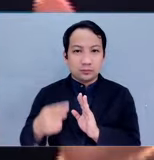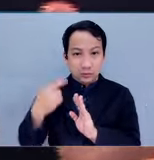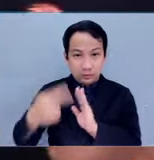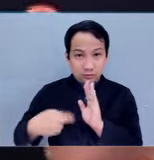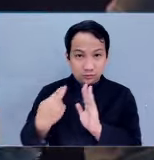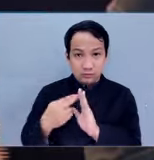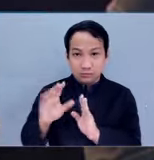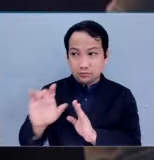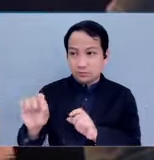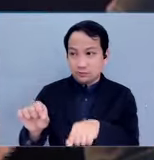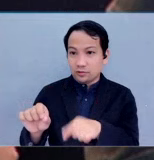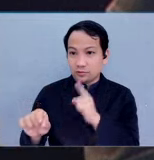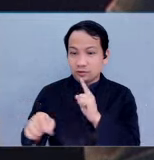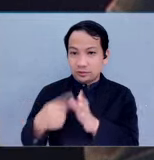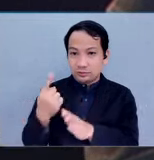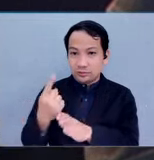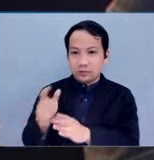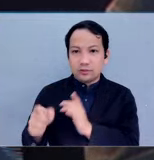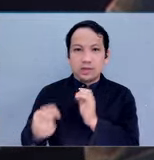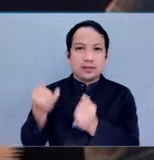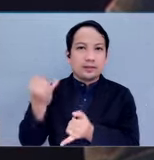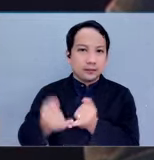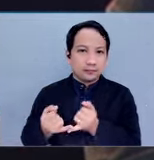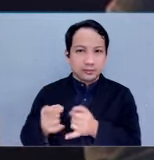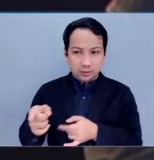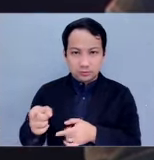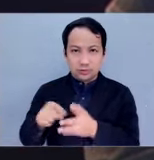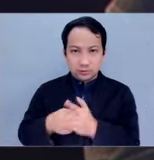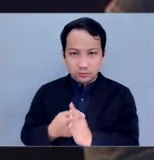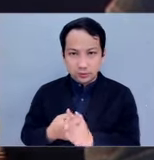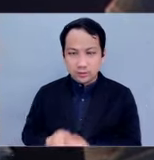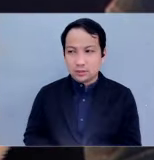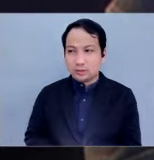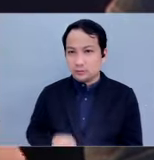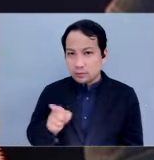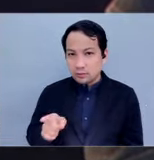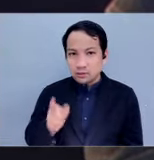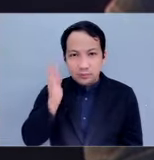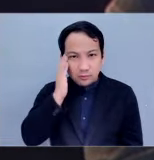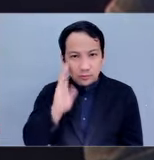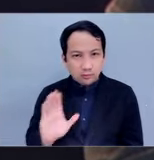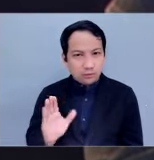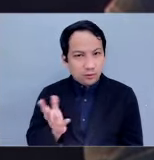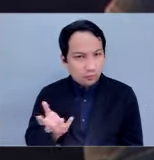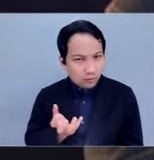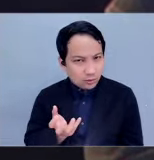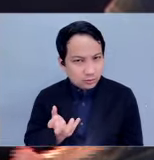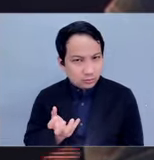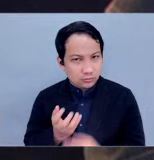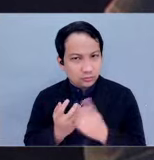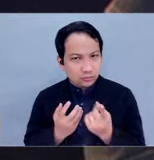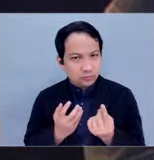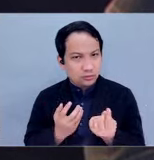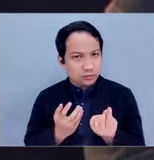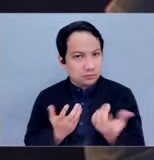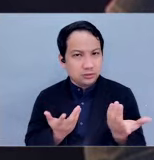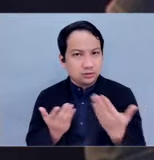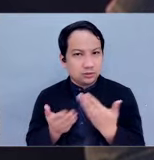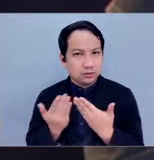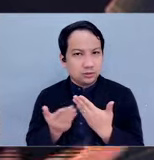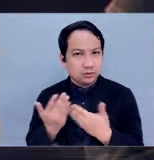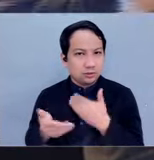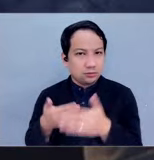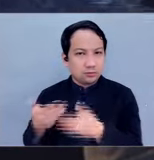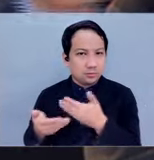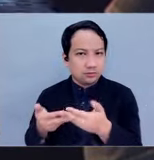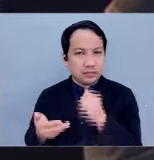last opportunity. That's... Pag dun pa lang sa simula, kasi dun pa lang nalalaman, gusto mo ba talaga gawin to? Kasi hindi siya madaling proseso. Tama.